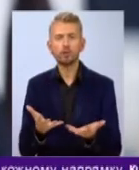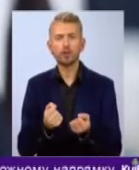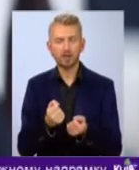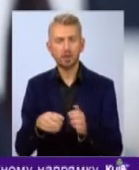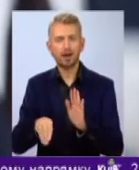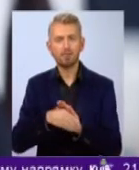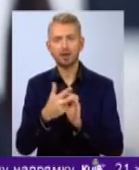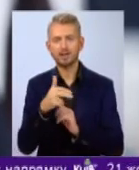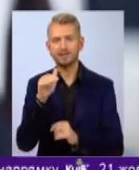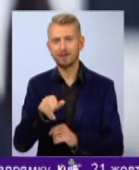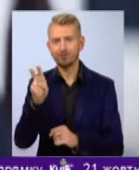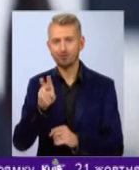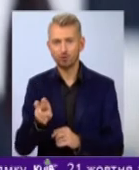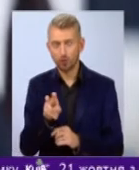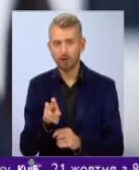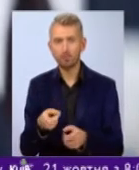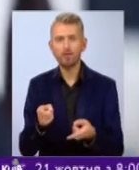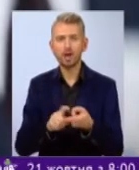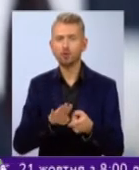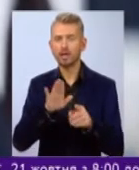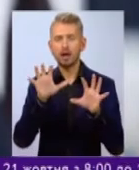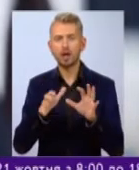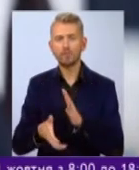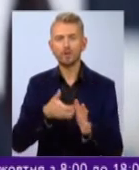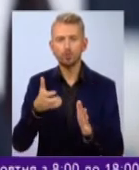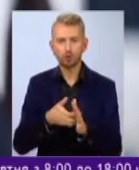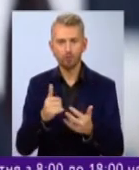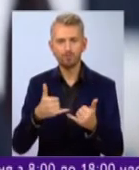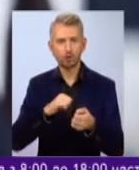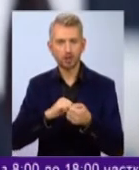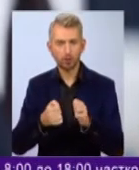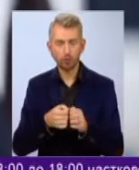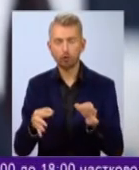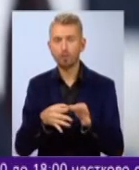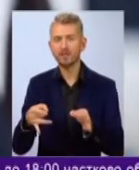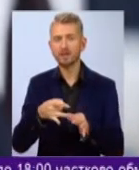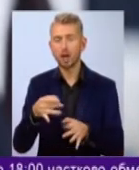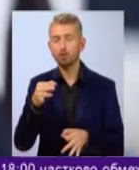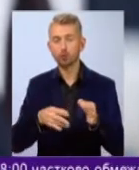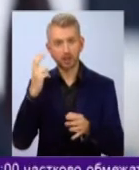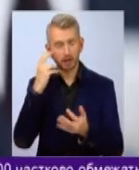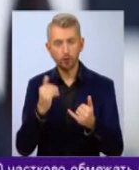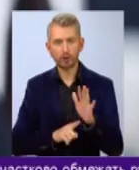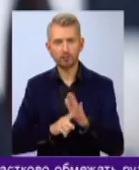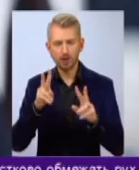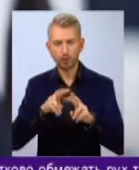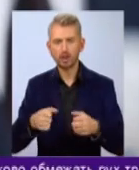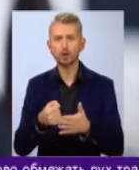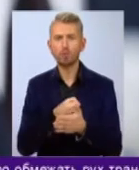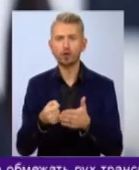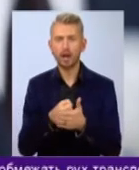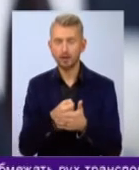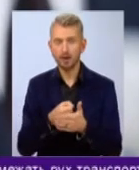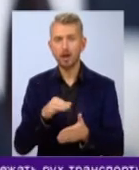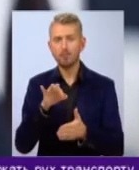майже 300 тисяч доларів, пов'язаного з нелегальним видобутком бурштину. Солом'янський райсуд Києва сьогодні розпочав розгляд клопотання антикорупційної прокуратури